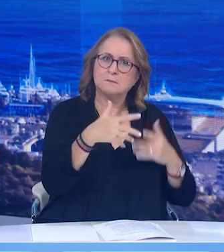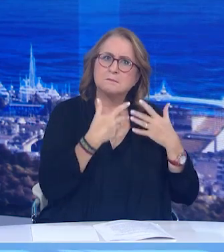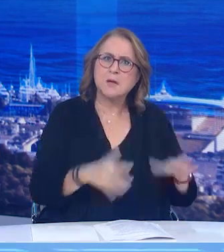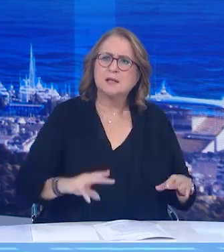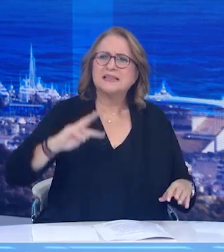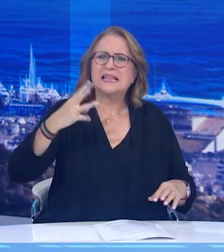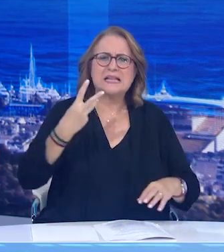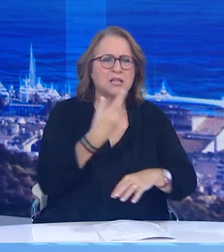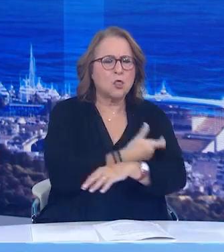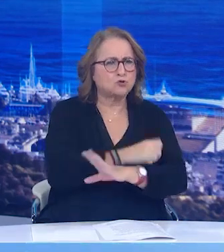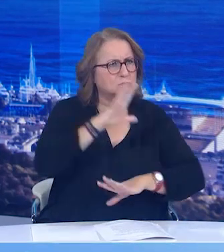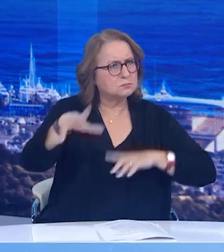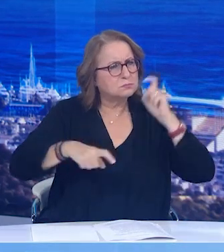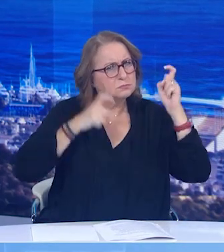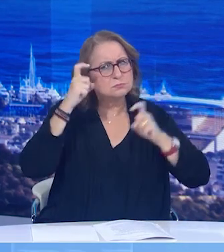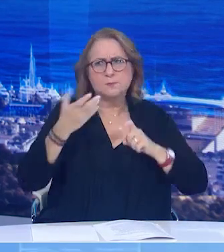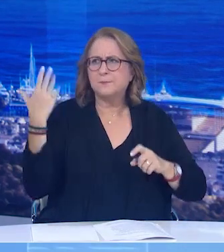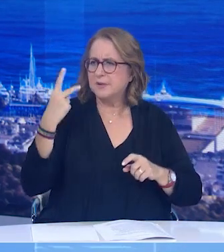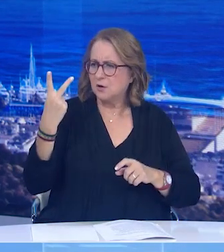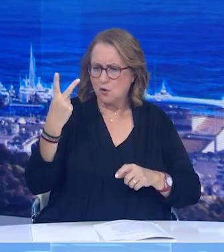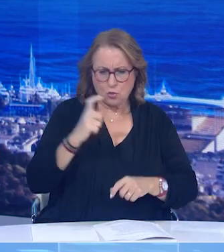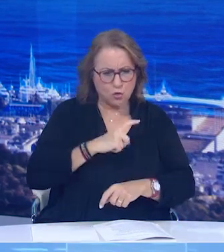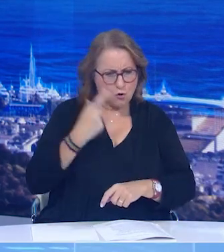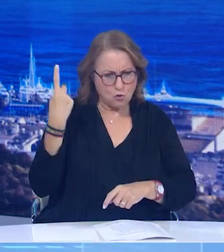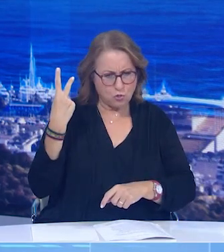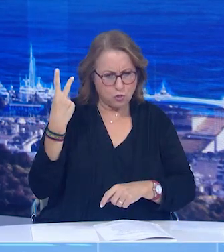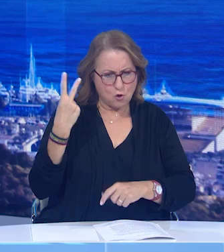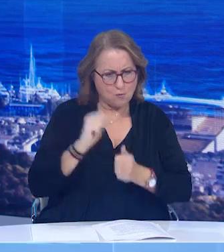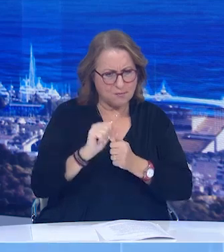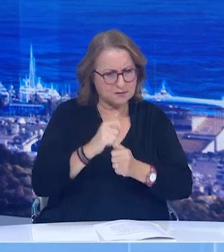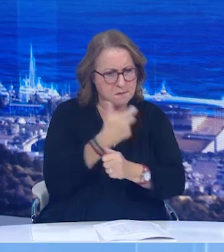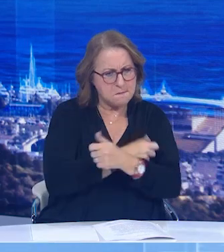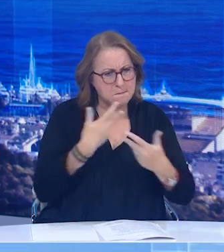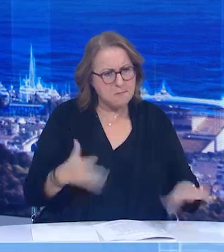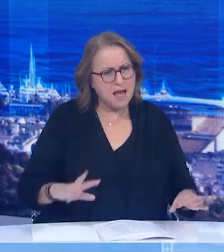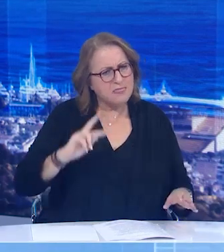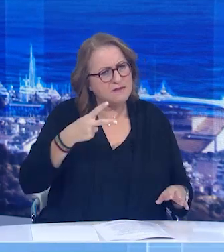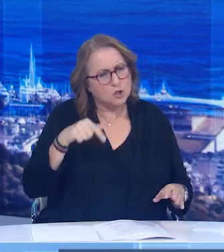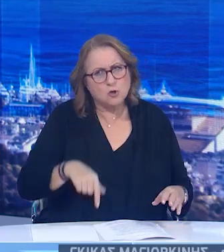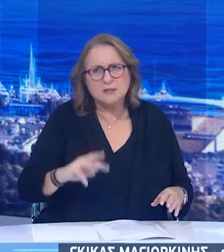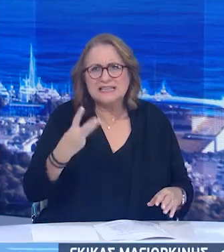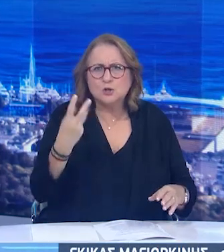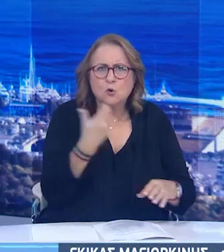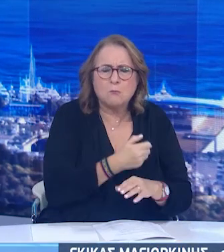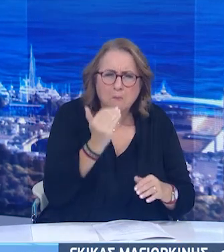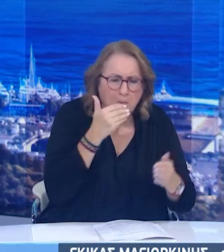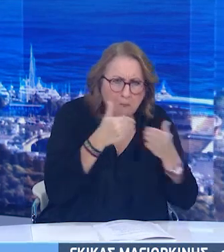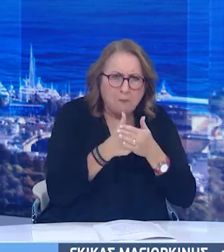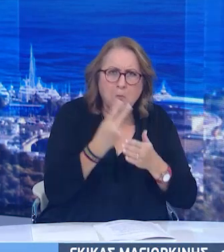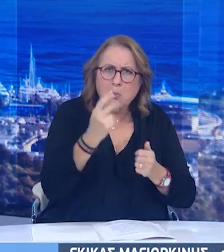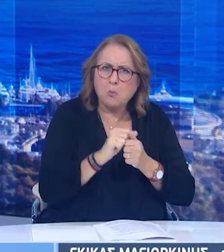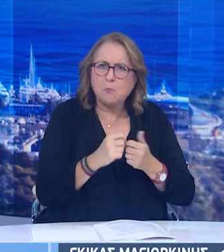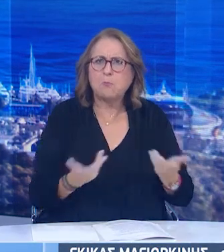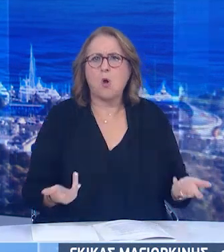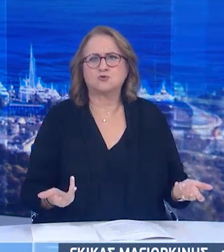την προηγούμενη δόση και δεν είναι ανοσοκατασταλμένοι. Ωστόσο, έχω δύο περιπτώσεις. Στη μία υπάρχει αυτό